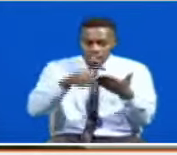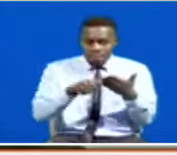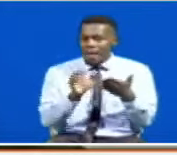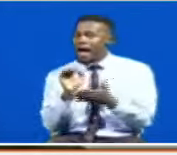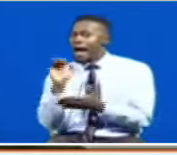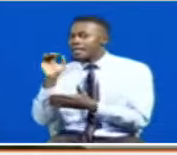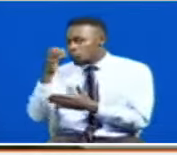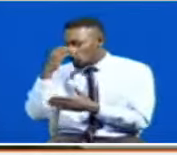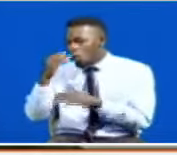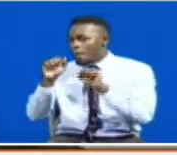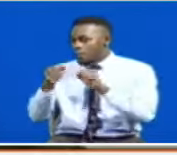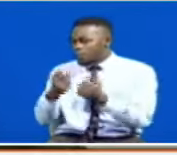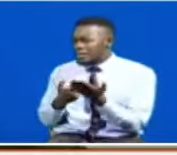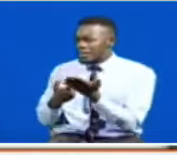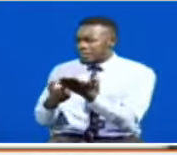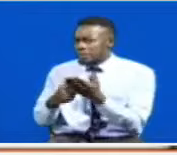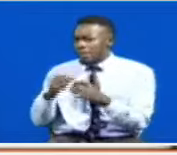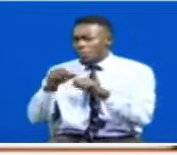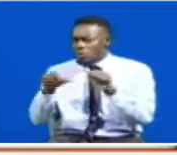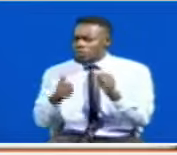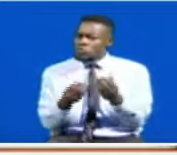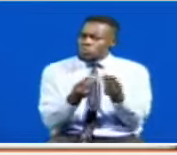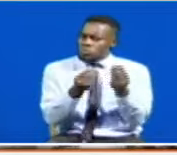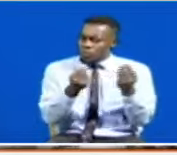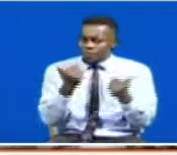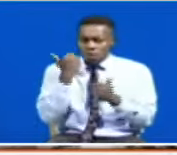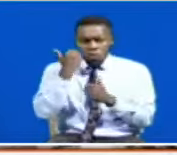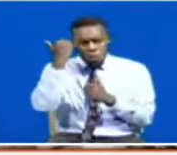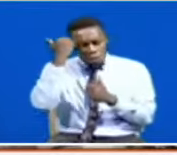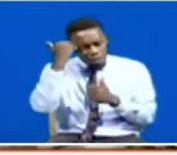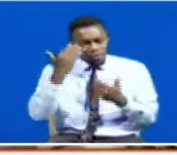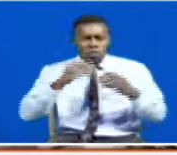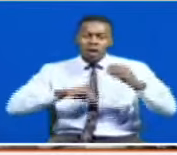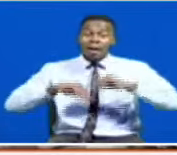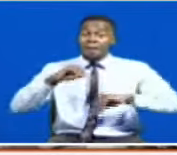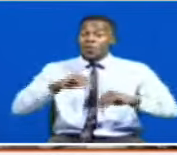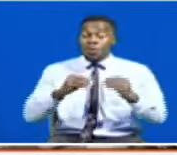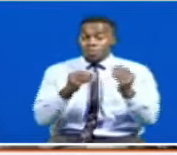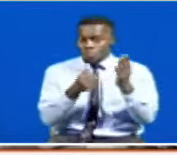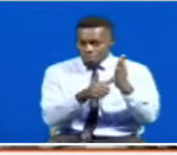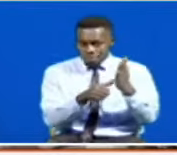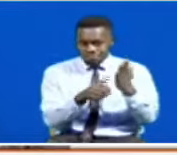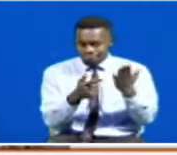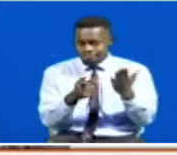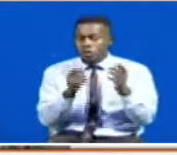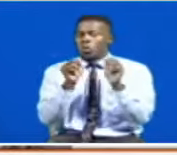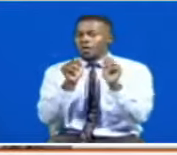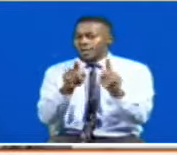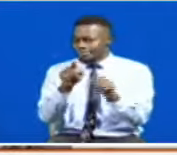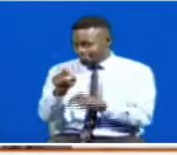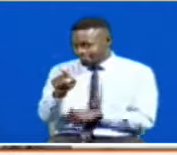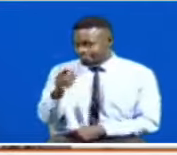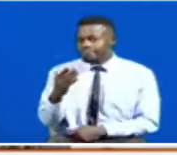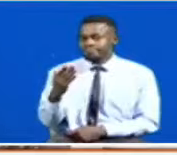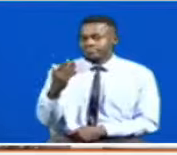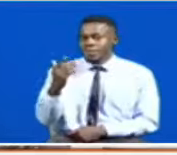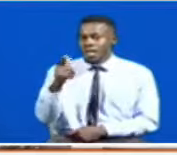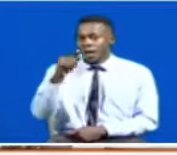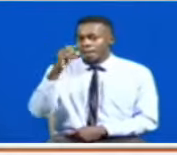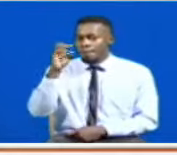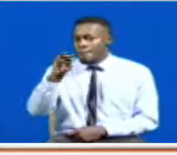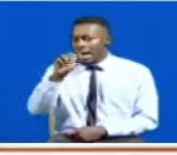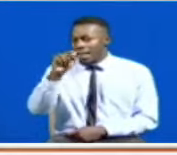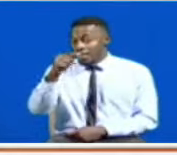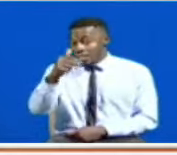madai ya ufisadi katika idara ya mahakama, Jaji Mkuu Martha Koome Jumatatu aliandaa kikao cha faraga na Rais William Ruto katika ikulu